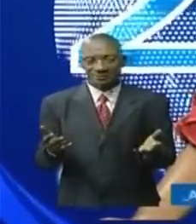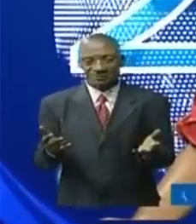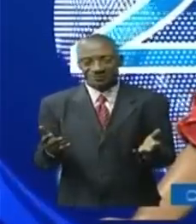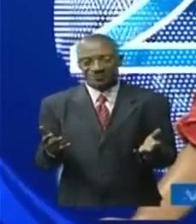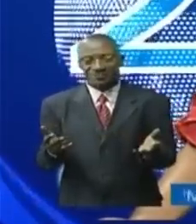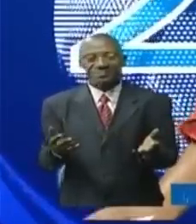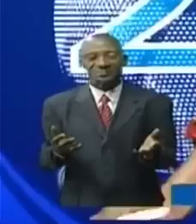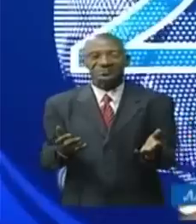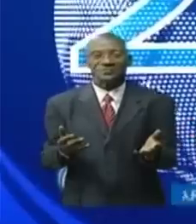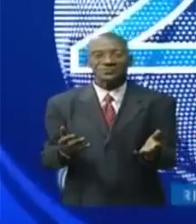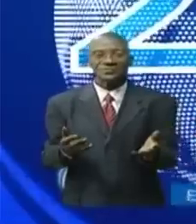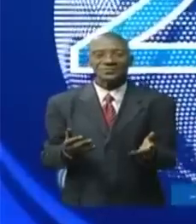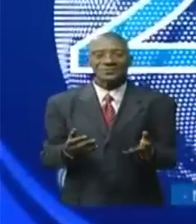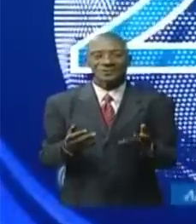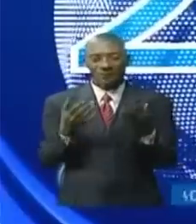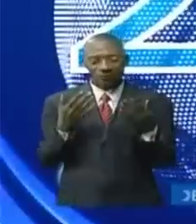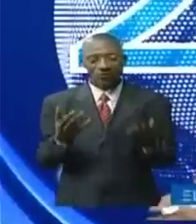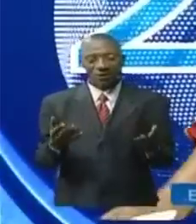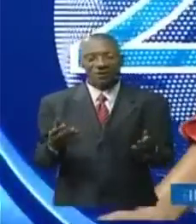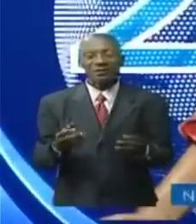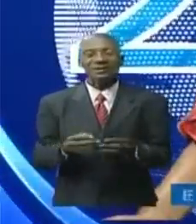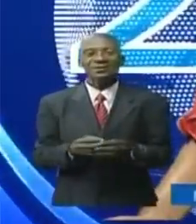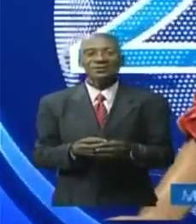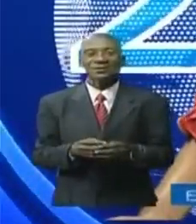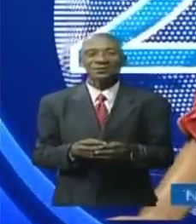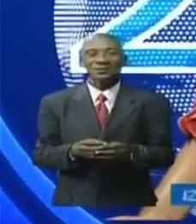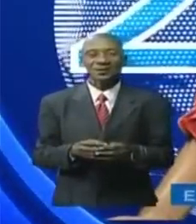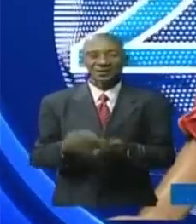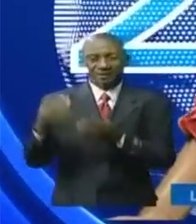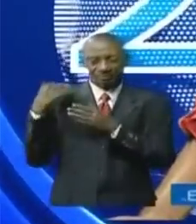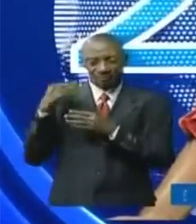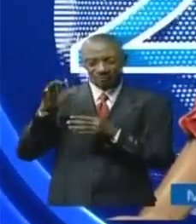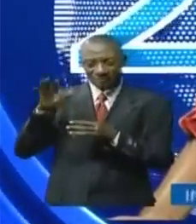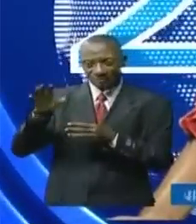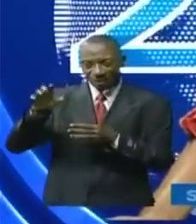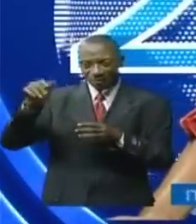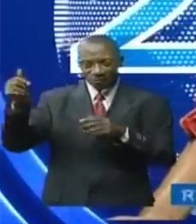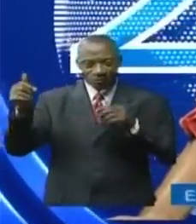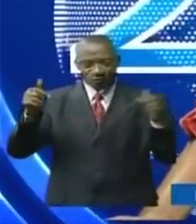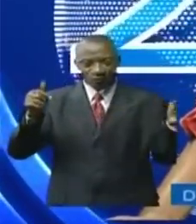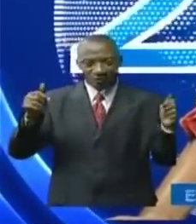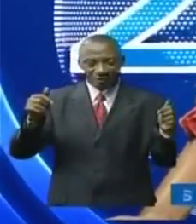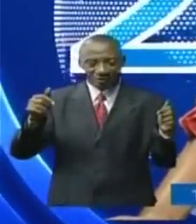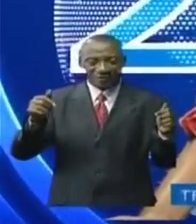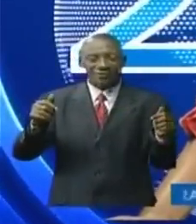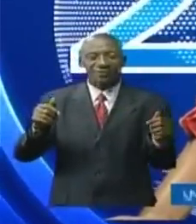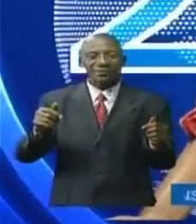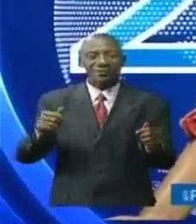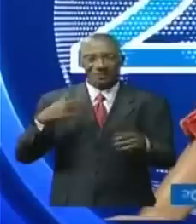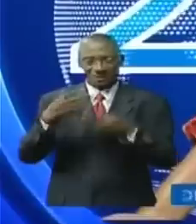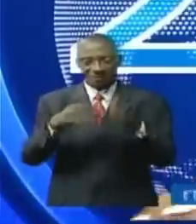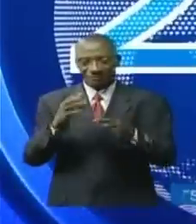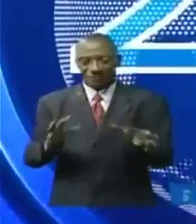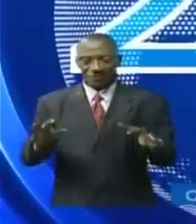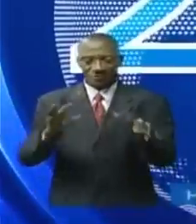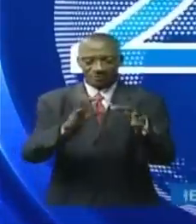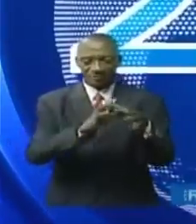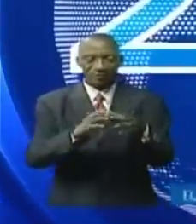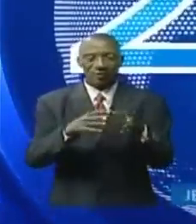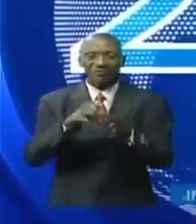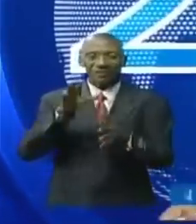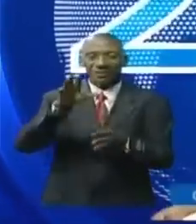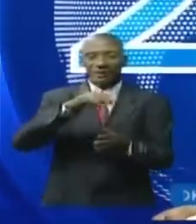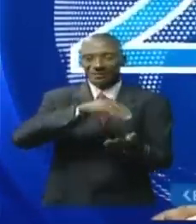de redressement de Afriland Bank. Cet avis au public est signé Moulangou Kabedi